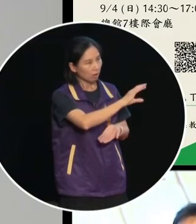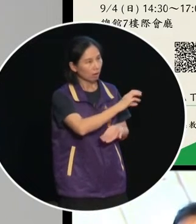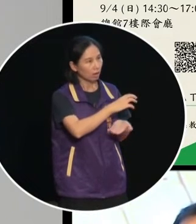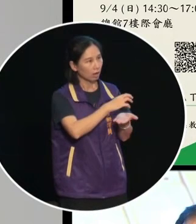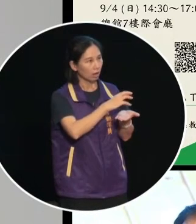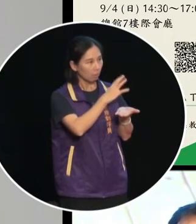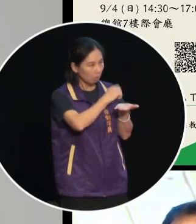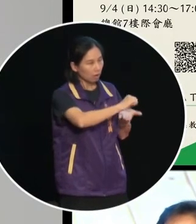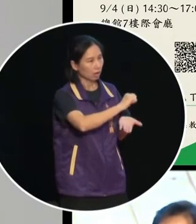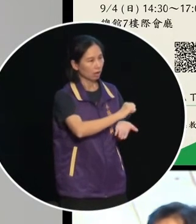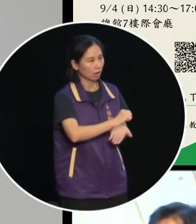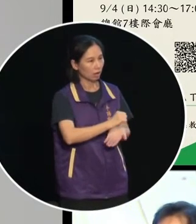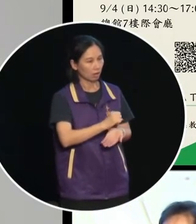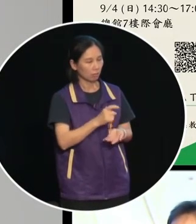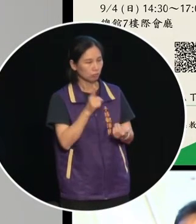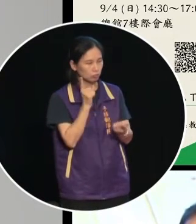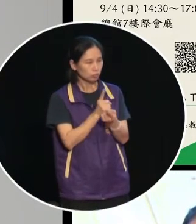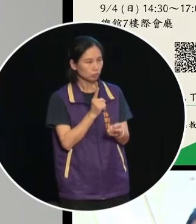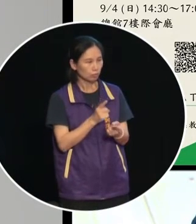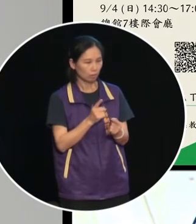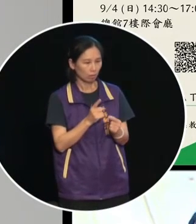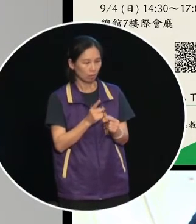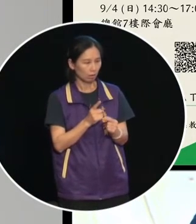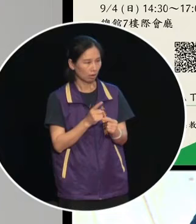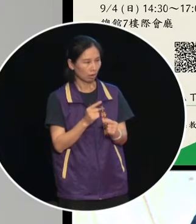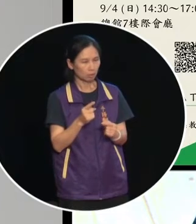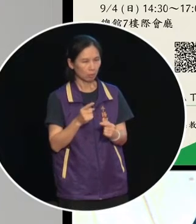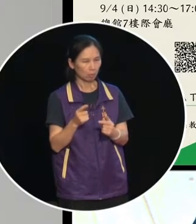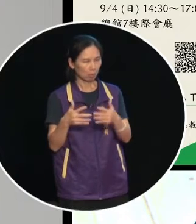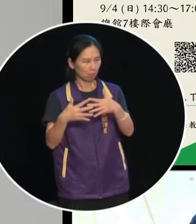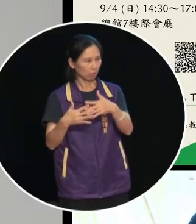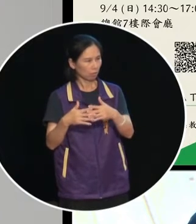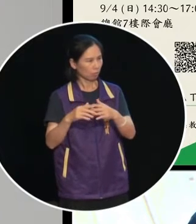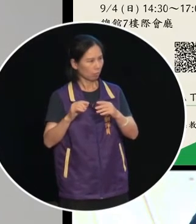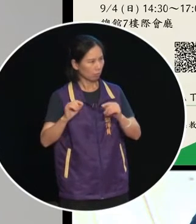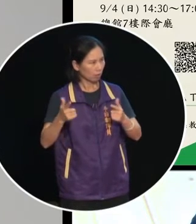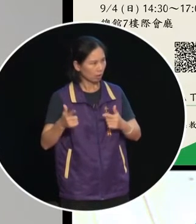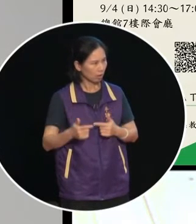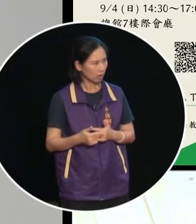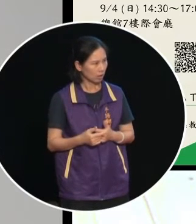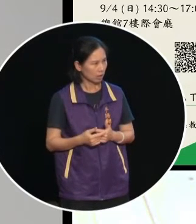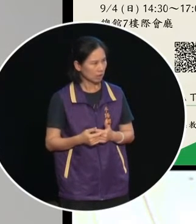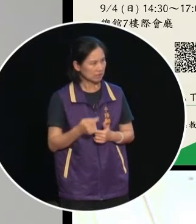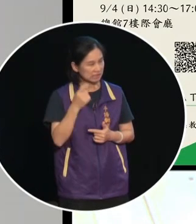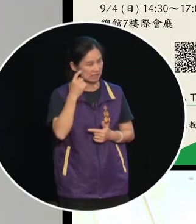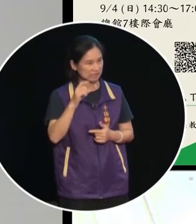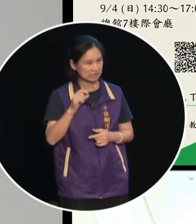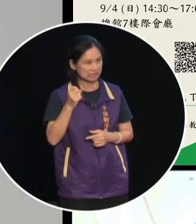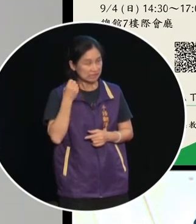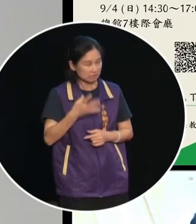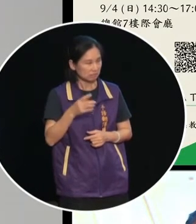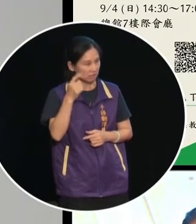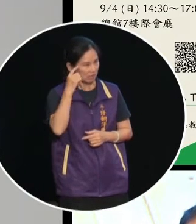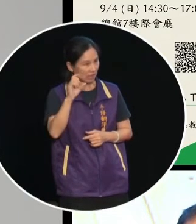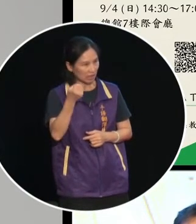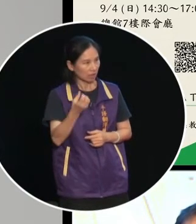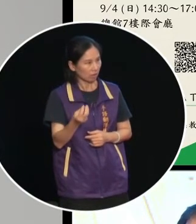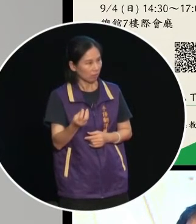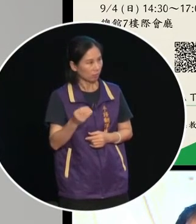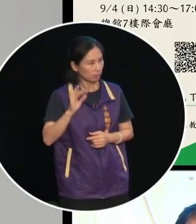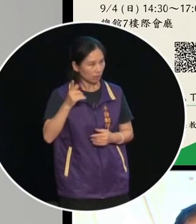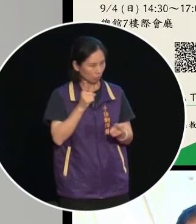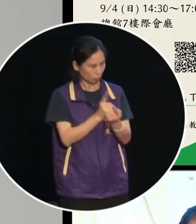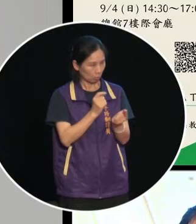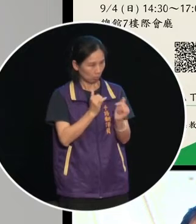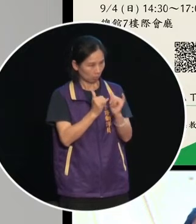日本啊、东亚国家或者是美国不一样，没有战略性的一个利益，但是呢，他们对民